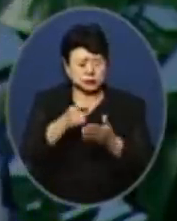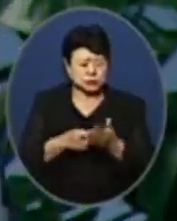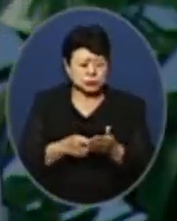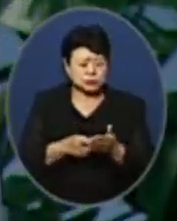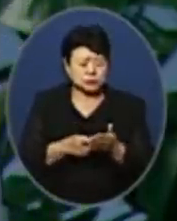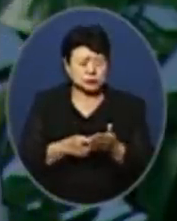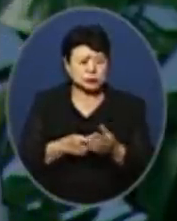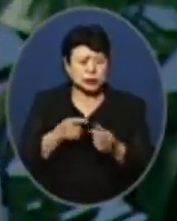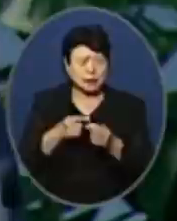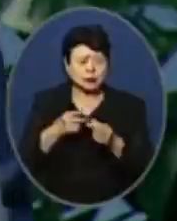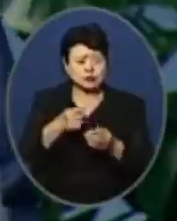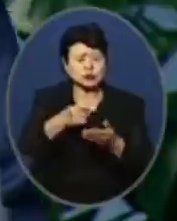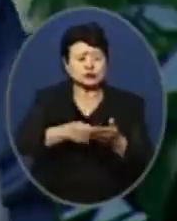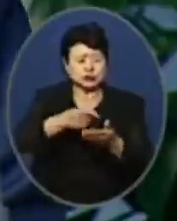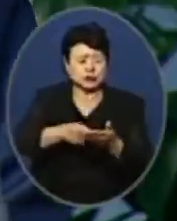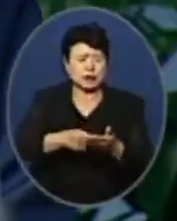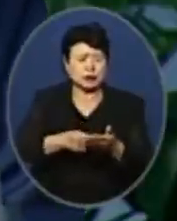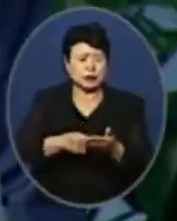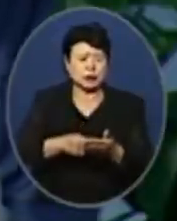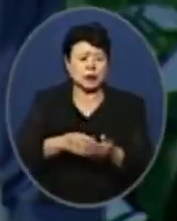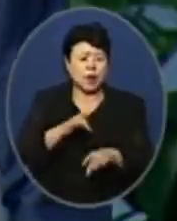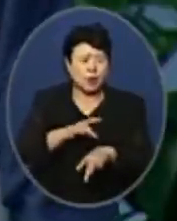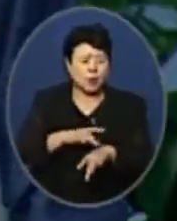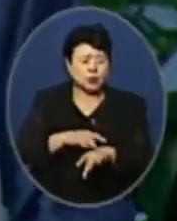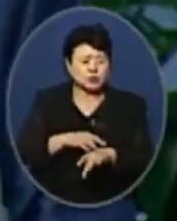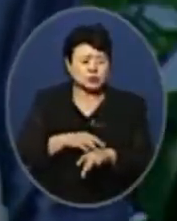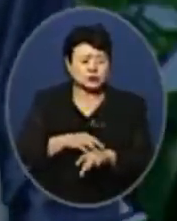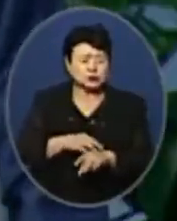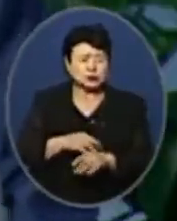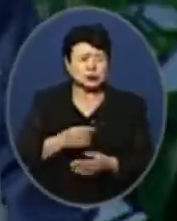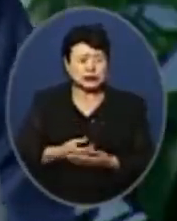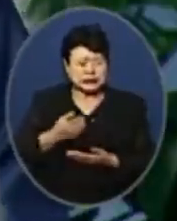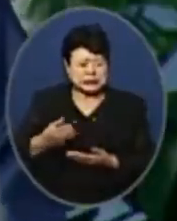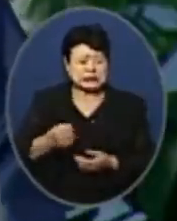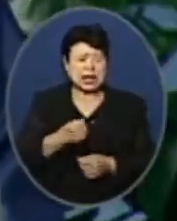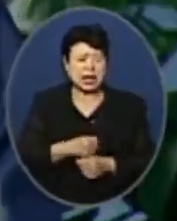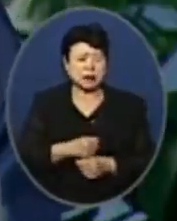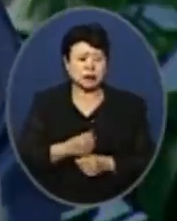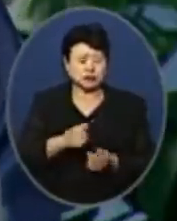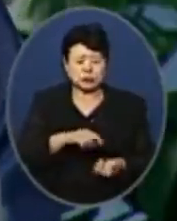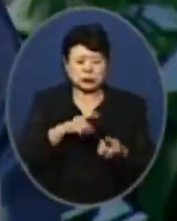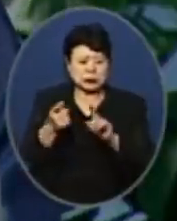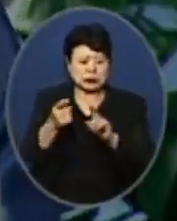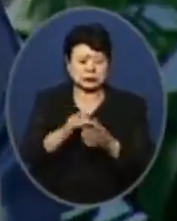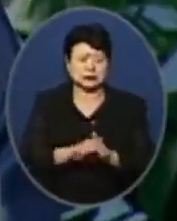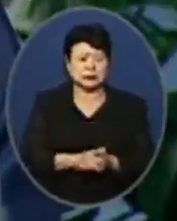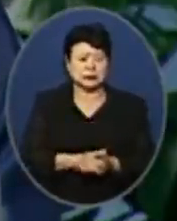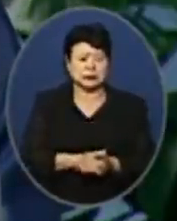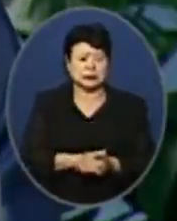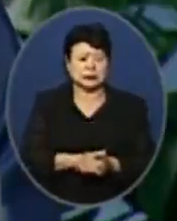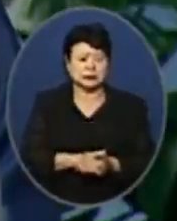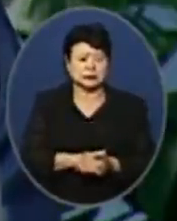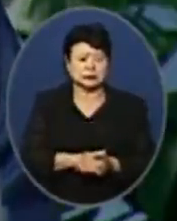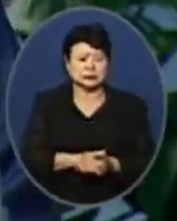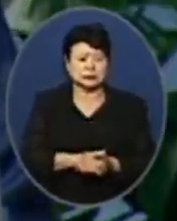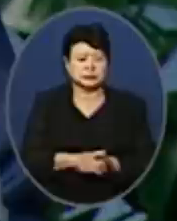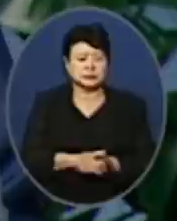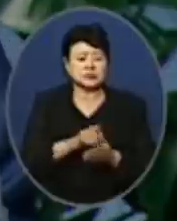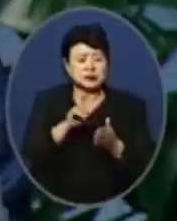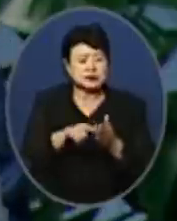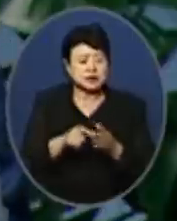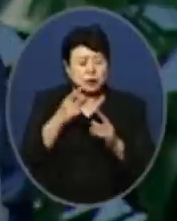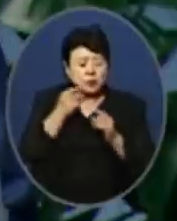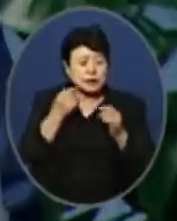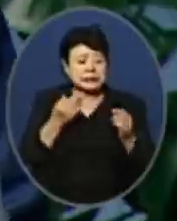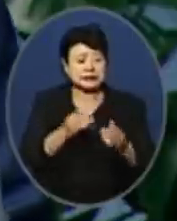수술을 두 번을 하고 골수 이식을 하고 사실 죽었다 살아났죠. 그때